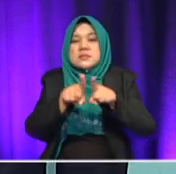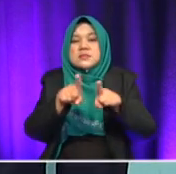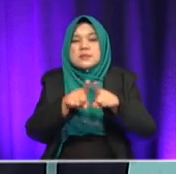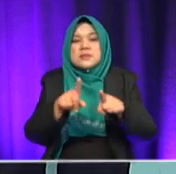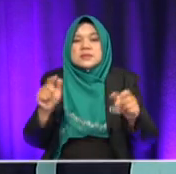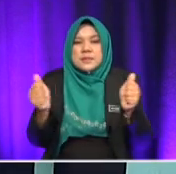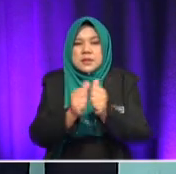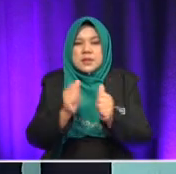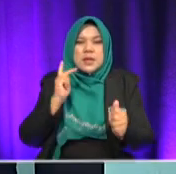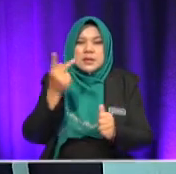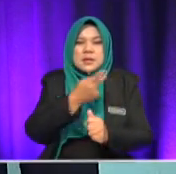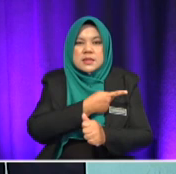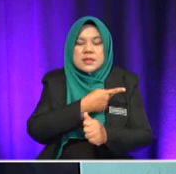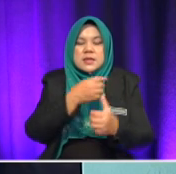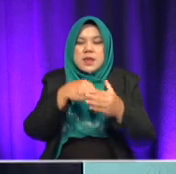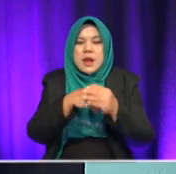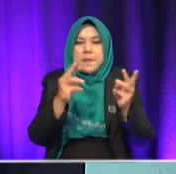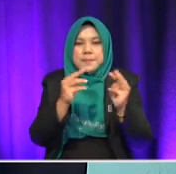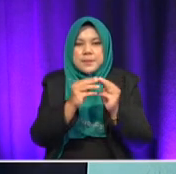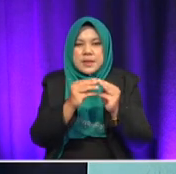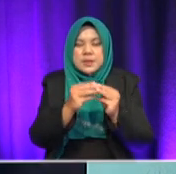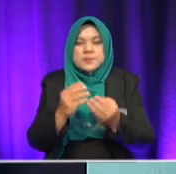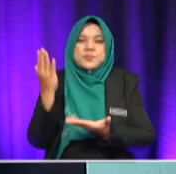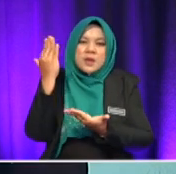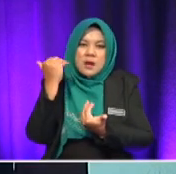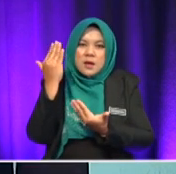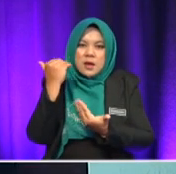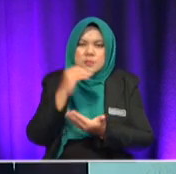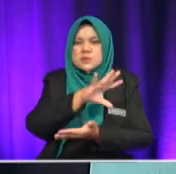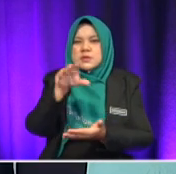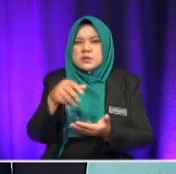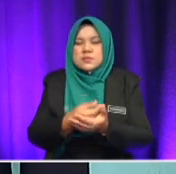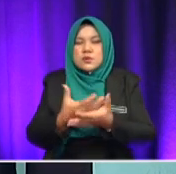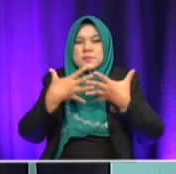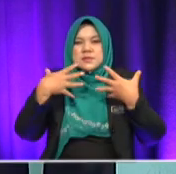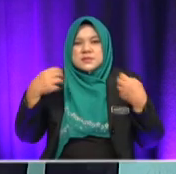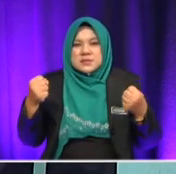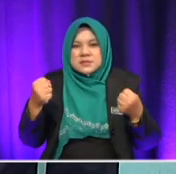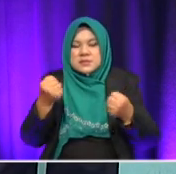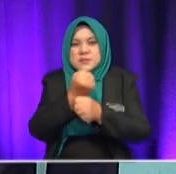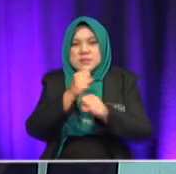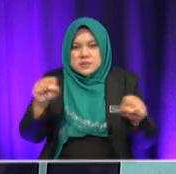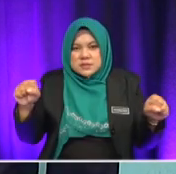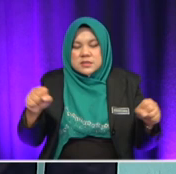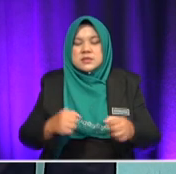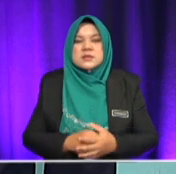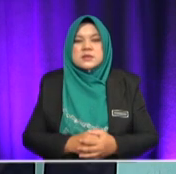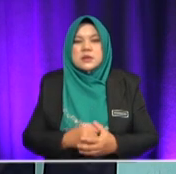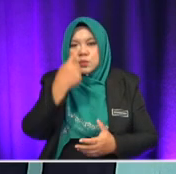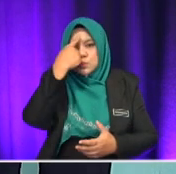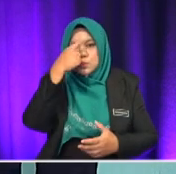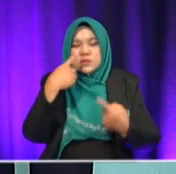saya di dalam Google mie ini semua bersedia untuk memberikan sekurang-kurangnya satu jawaban